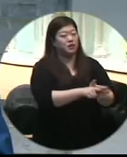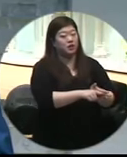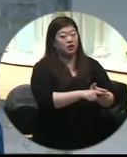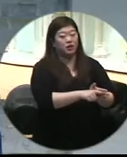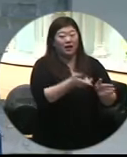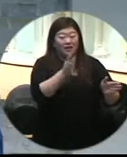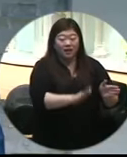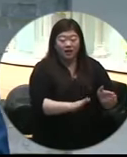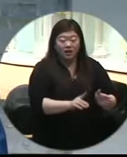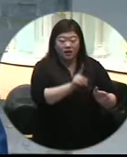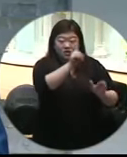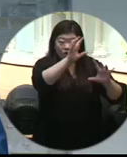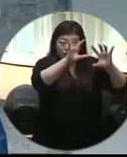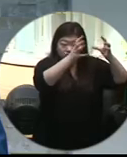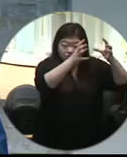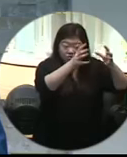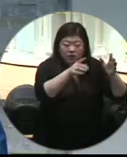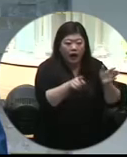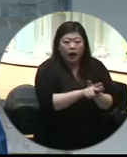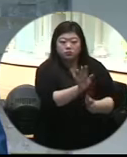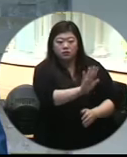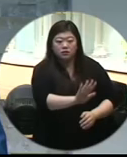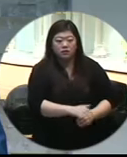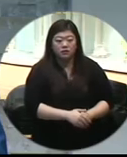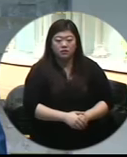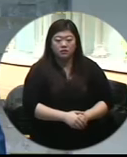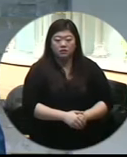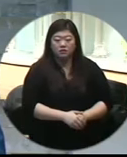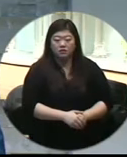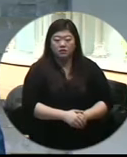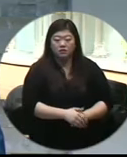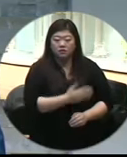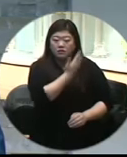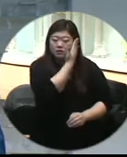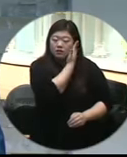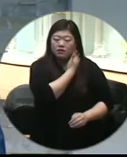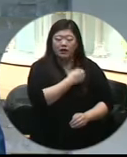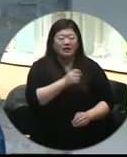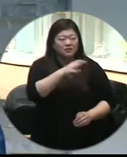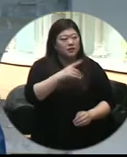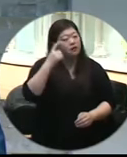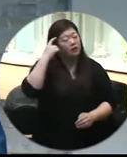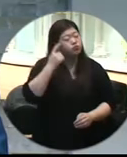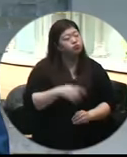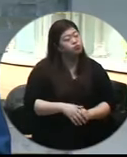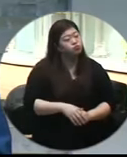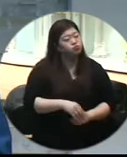않습니다. 그렇지 않으라 하면서 안 믿어요. 종기되어 버렸어요.